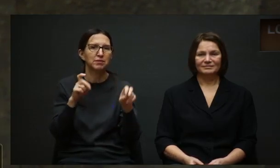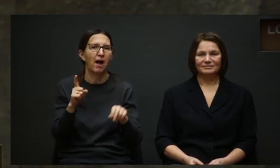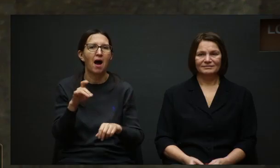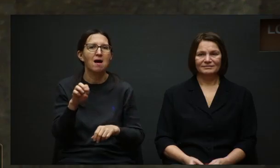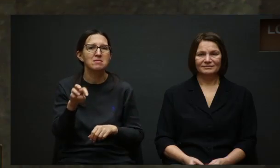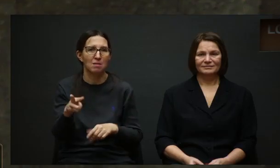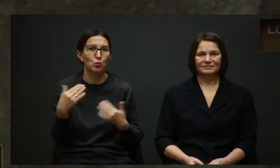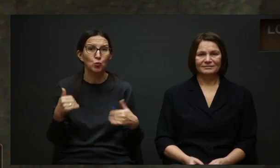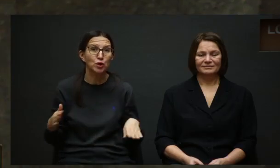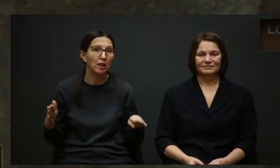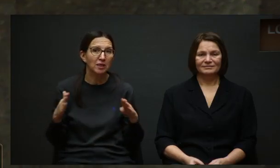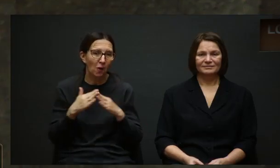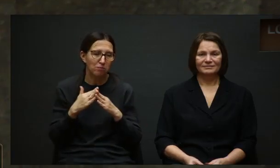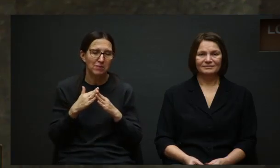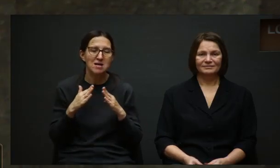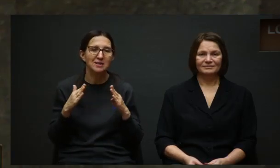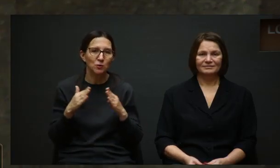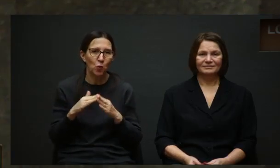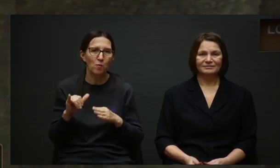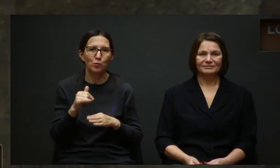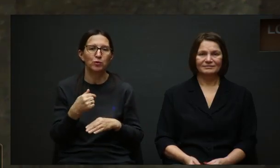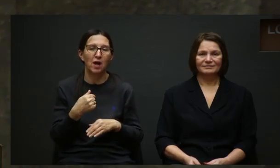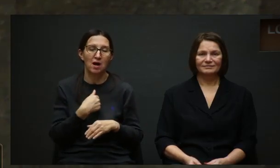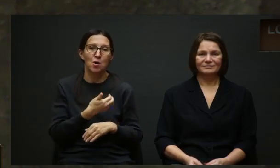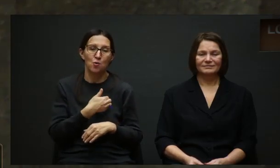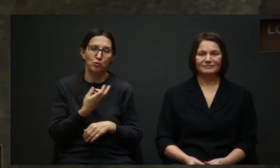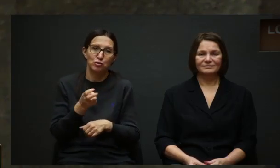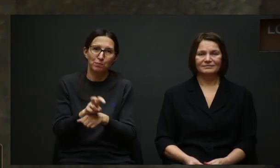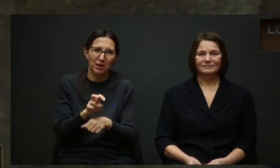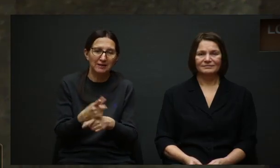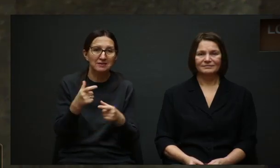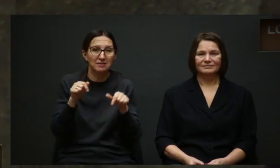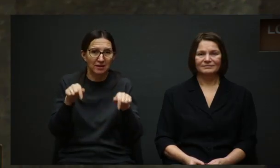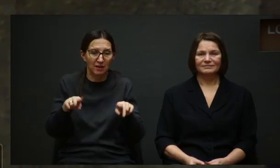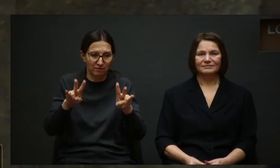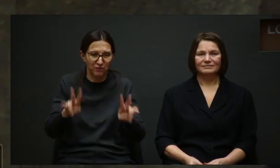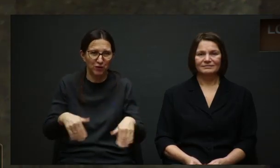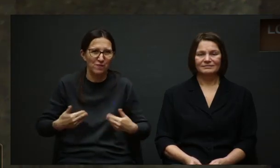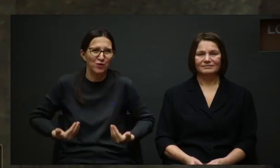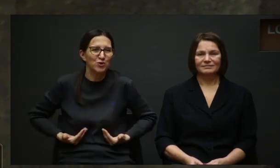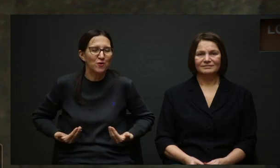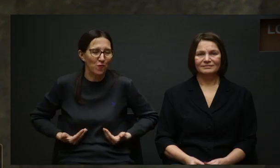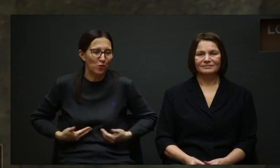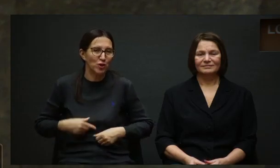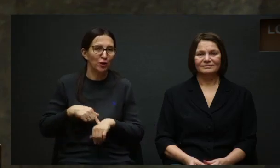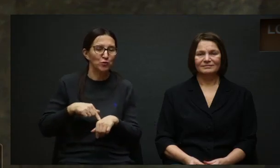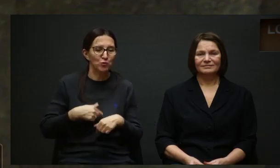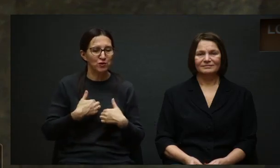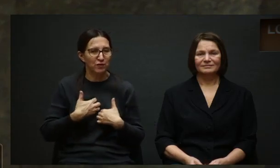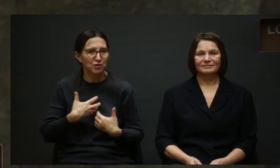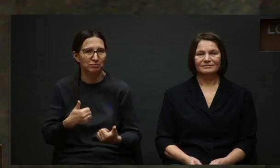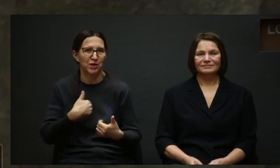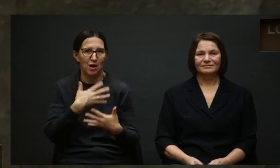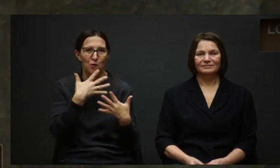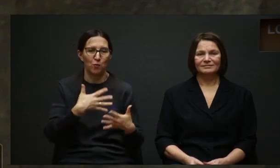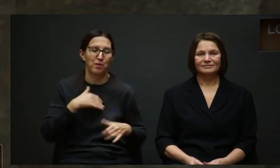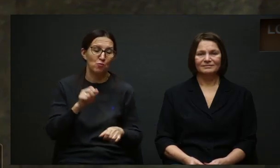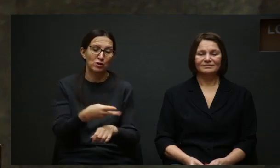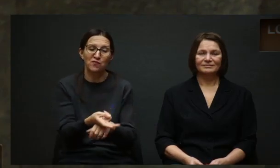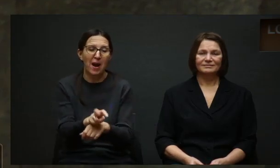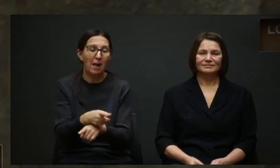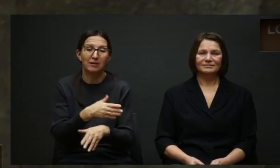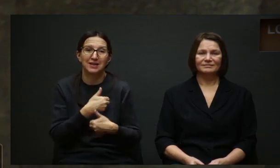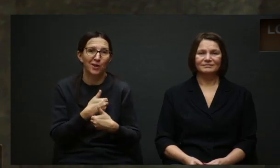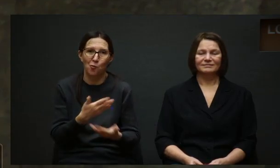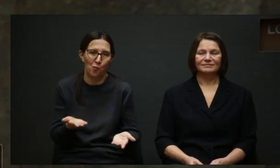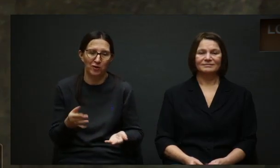уже дом. Дом, куда ты хочешь не просто приходить, а где ты живешь и чувствуешь себя любимым, и ты можешь валяться где